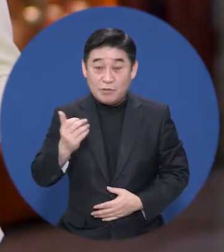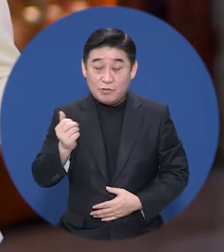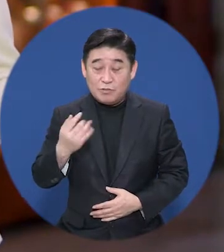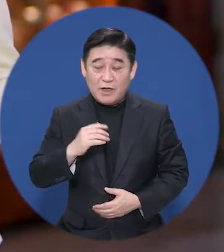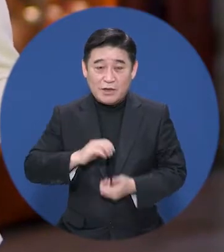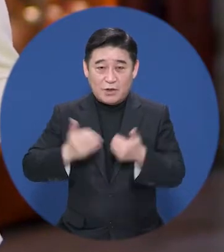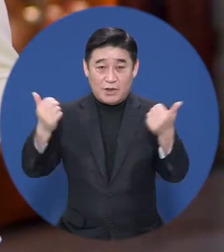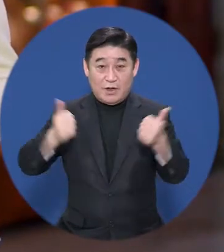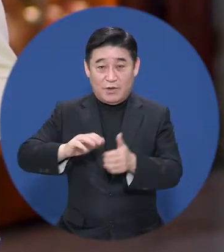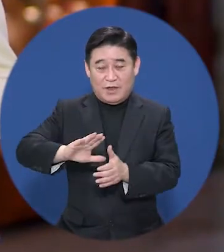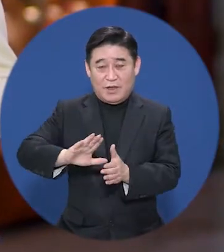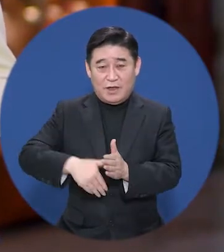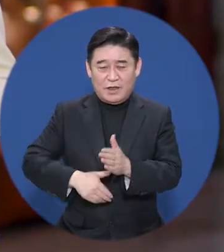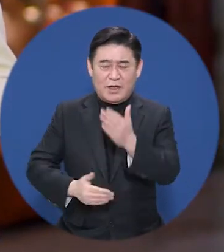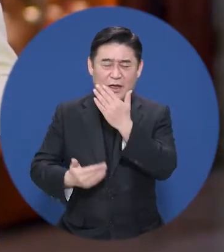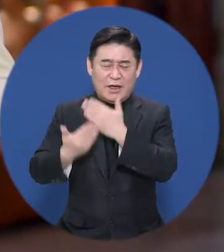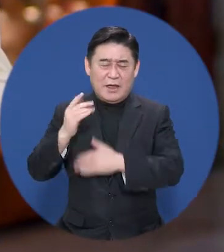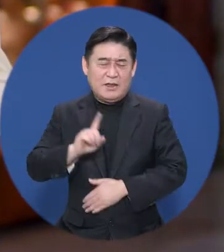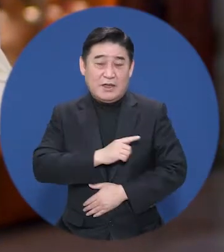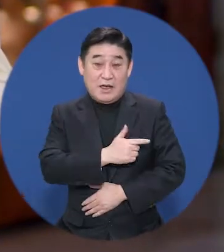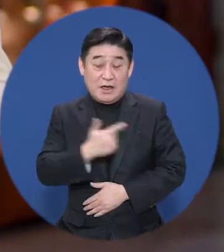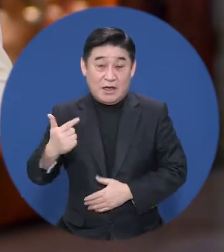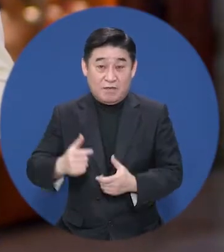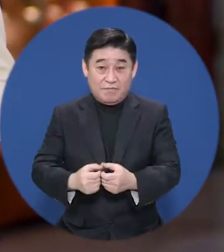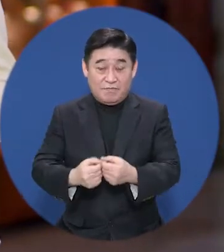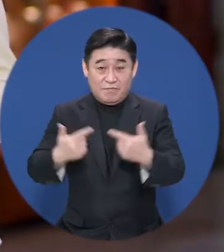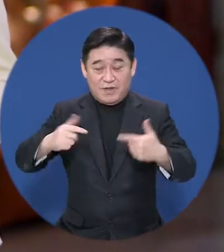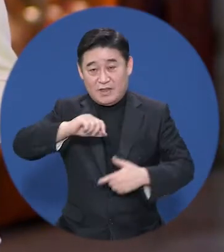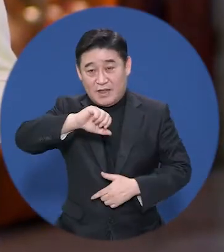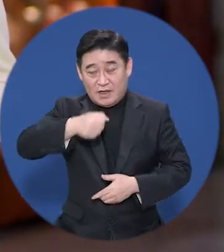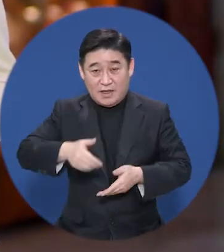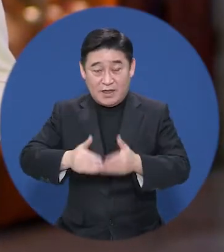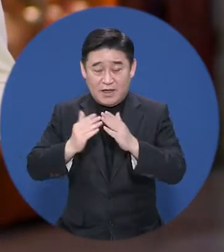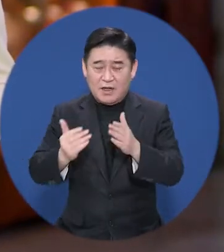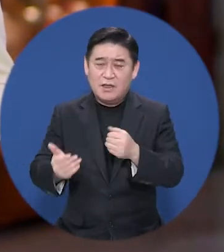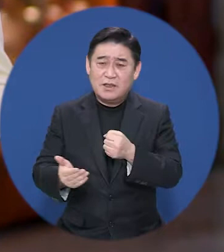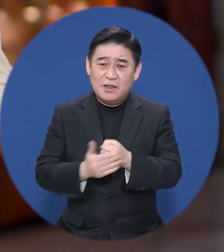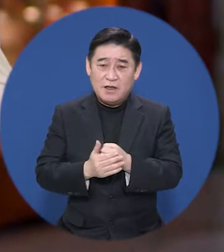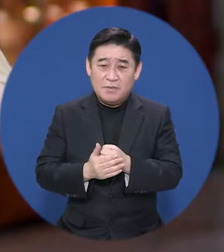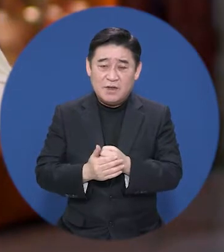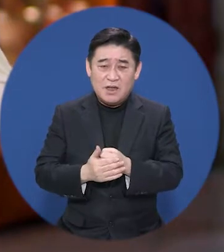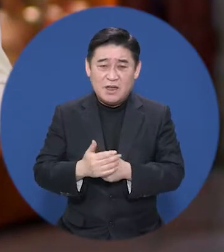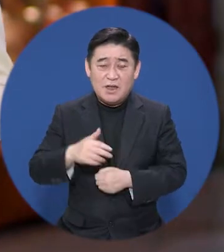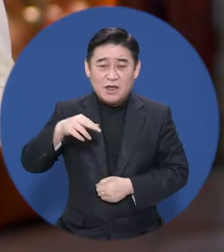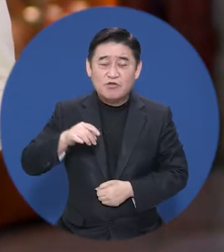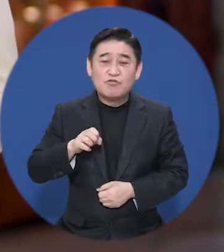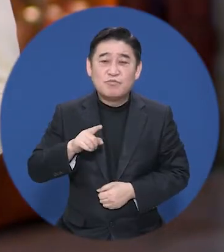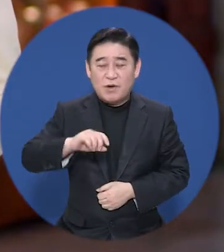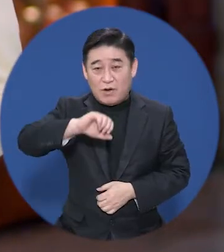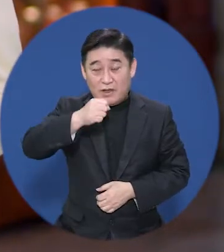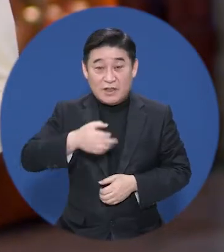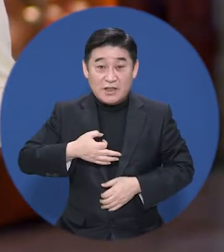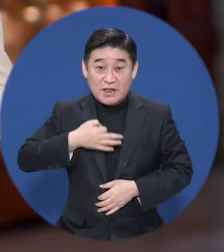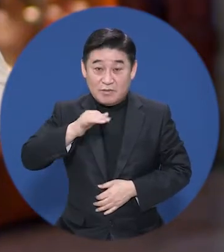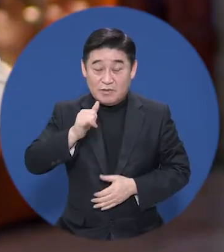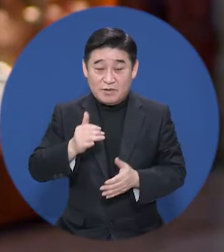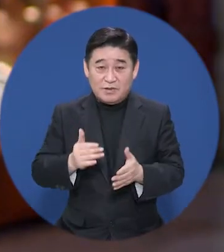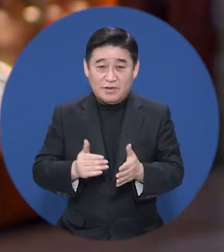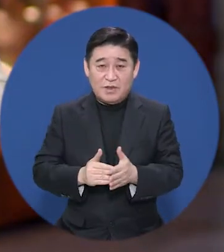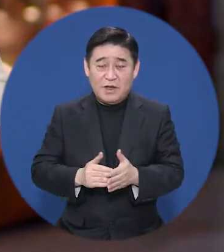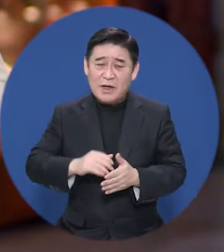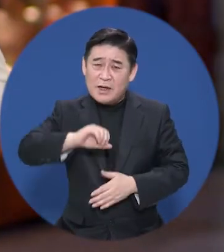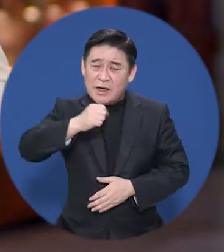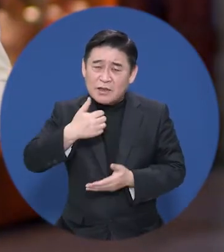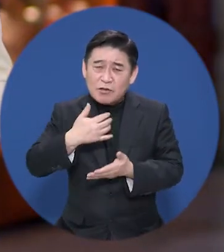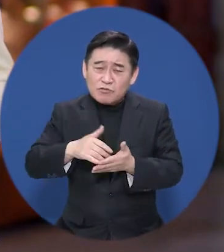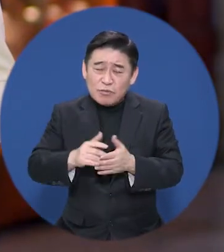제290회 정례회에서는 역대 최대 확대 재정이 이루어졌죠. 그래서 슈퍼 예산이라고 불리기도 하고 말이죠. 네. 자,